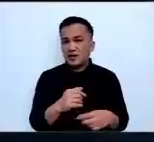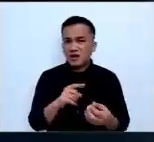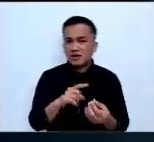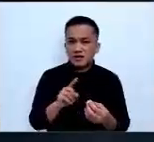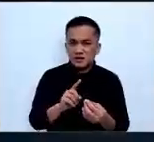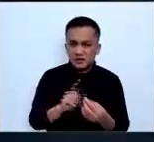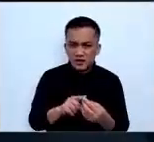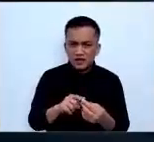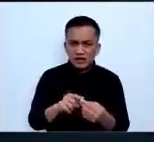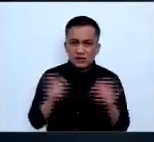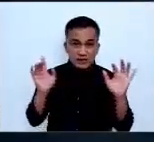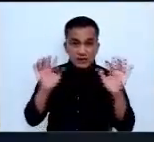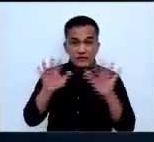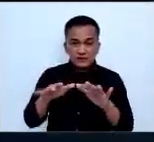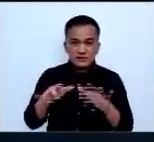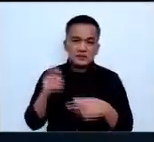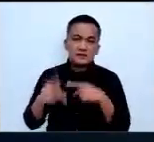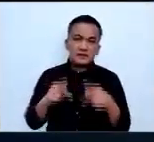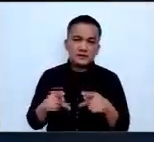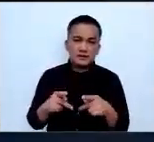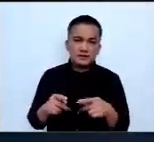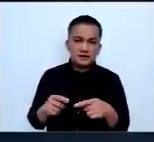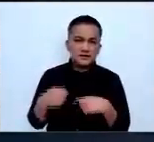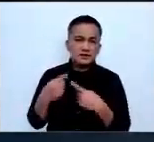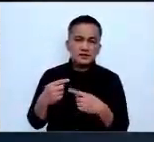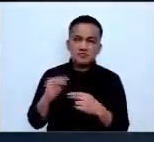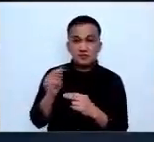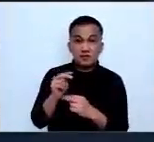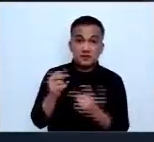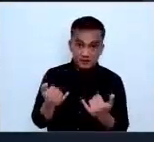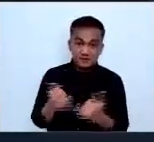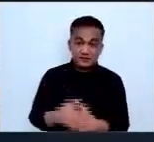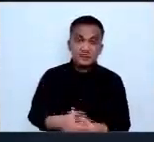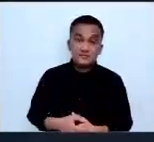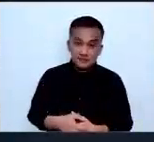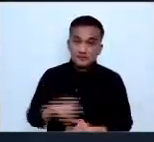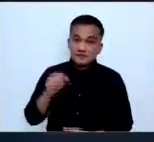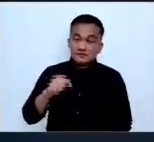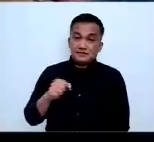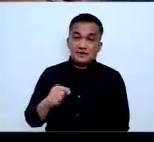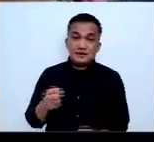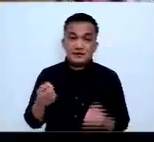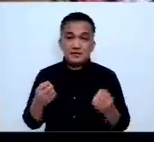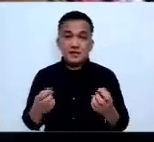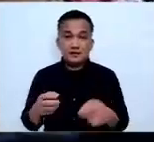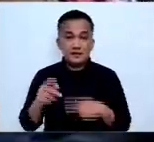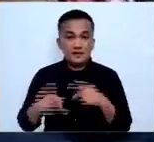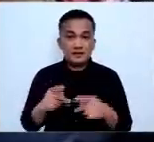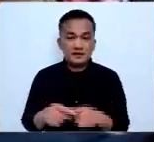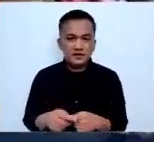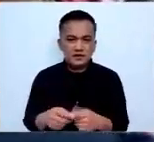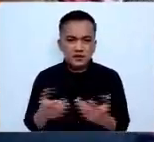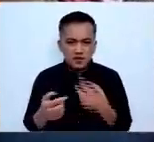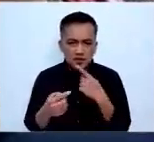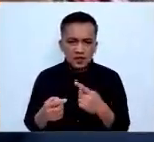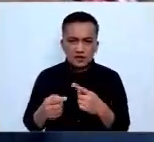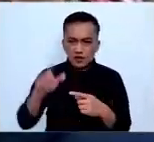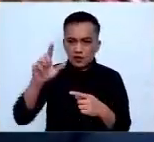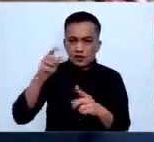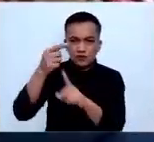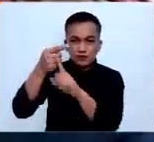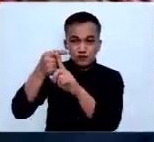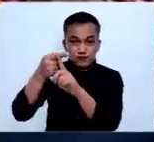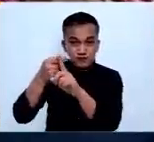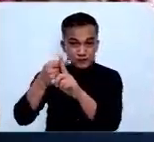rush ng mga tao. Since November na rin, marami na rin mga tao. Lower na rin yung temperature ng Baguio,